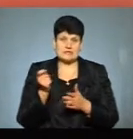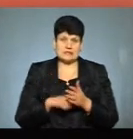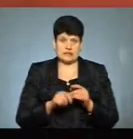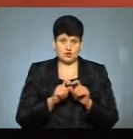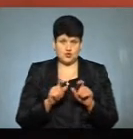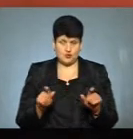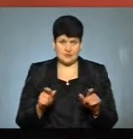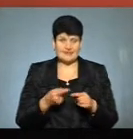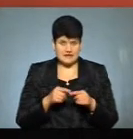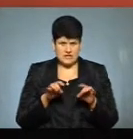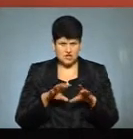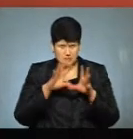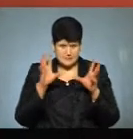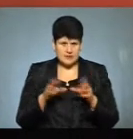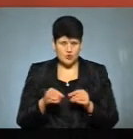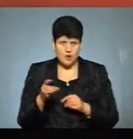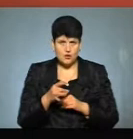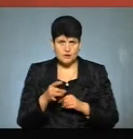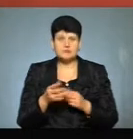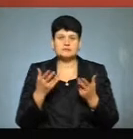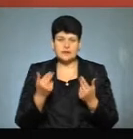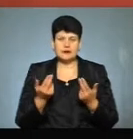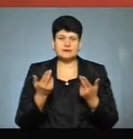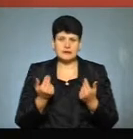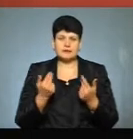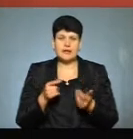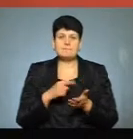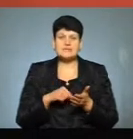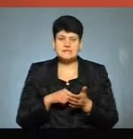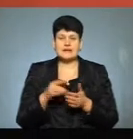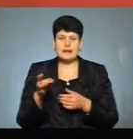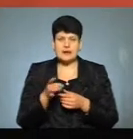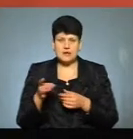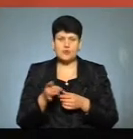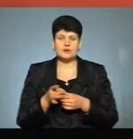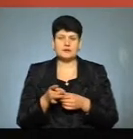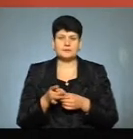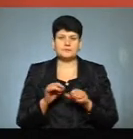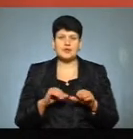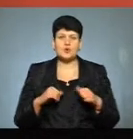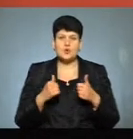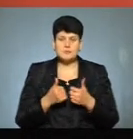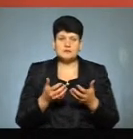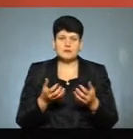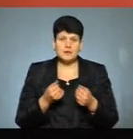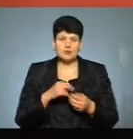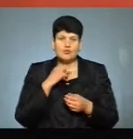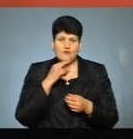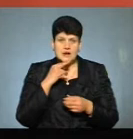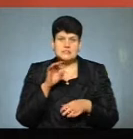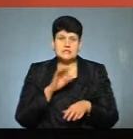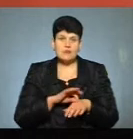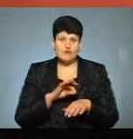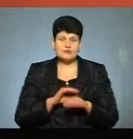Тобто це інші рішення таке загальнорайонне, так? Так, так. Міське район, комісія, беручи до уваги